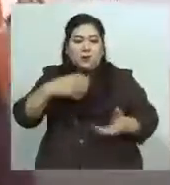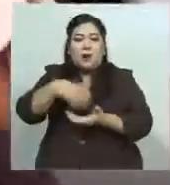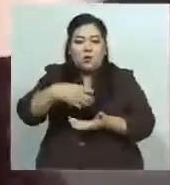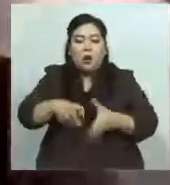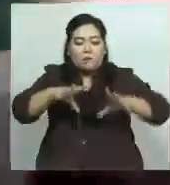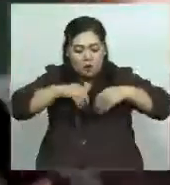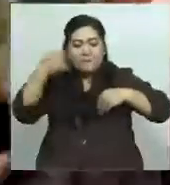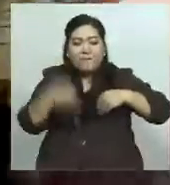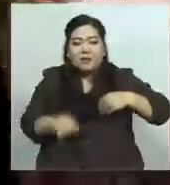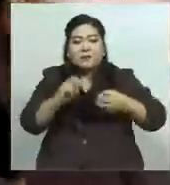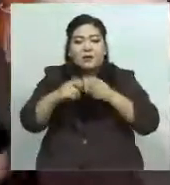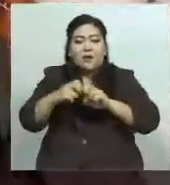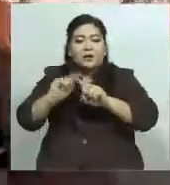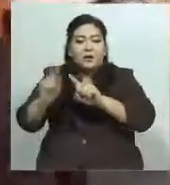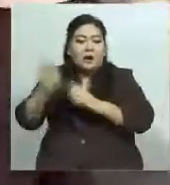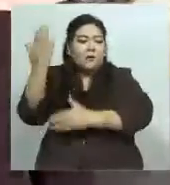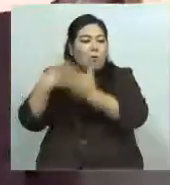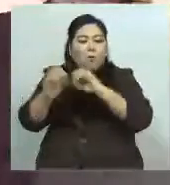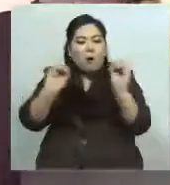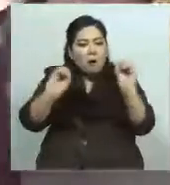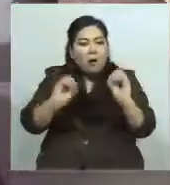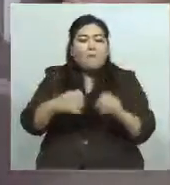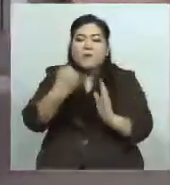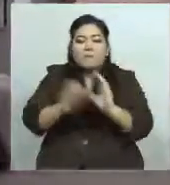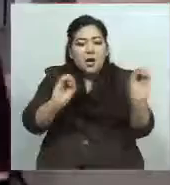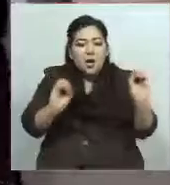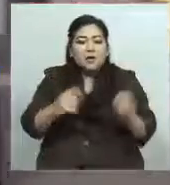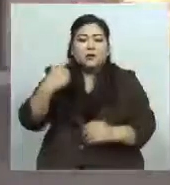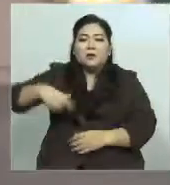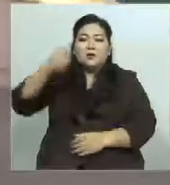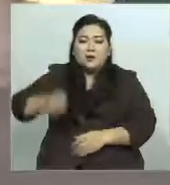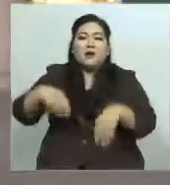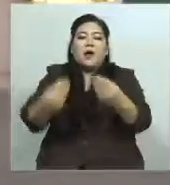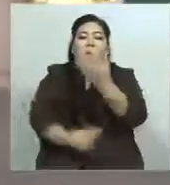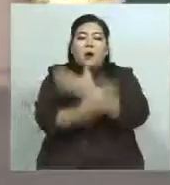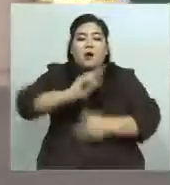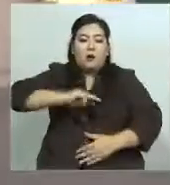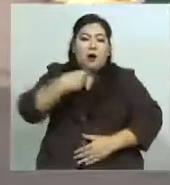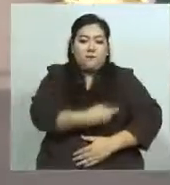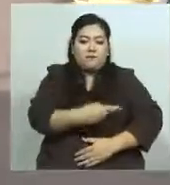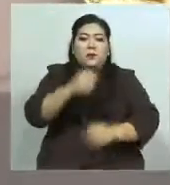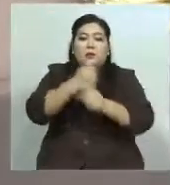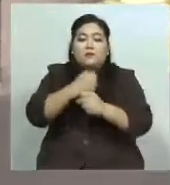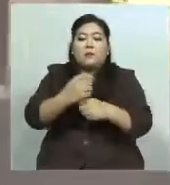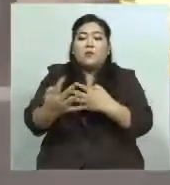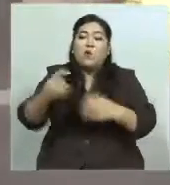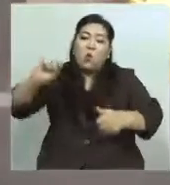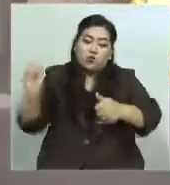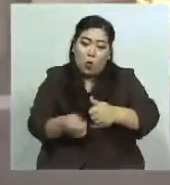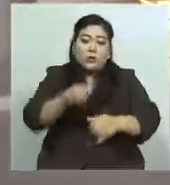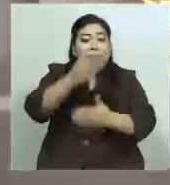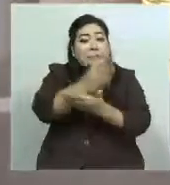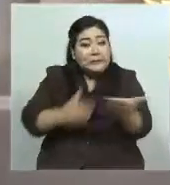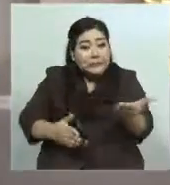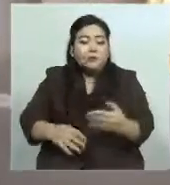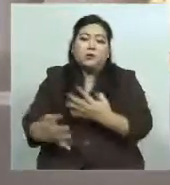ำนึกผิดไม่เคยมีประวัติต้องโทษมาก่อนศาลให้โอกาสกลับตนเป็นคนดีของสังคมจึงลดโทษกึ่งหนึ่งเหลือจ